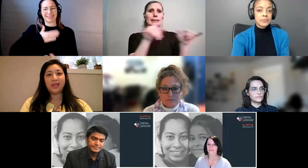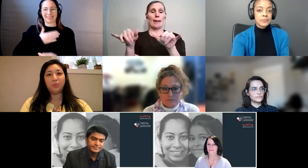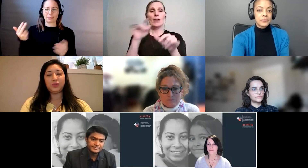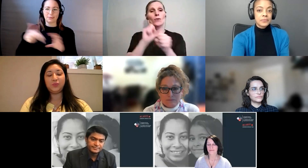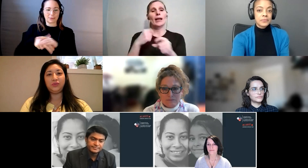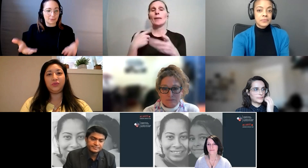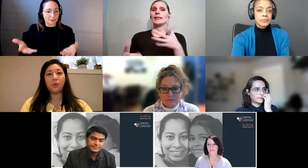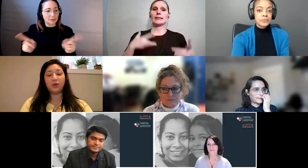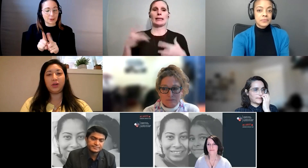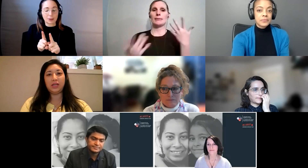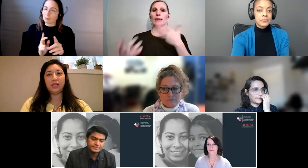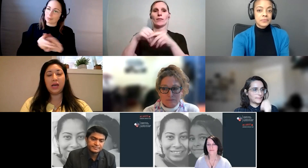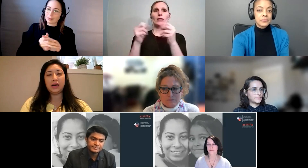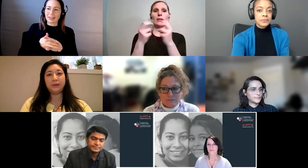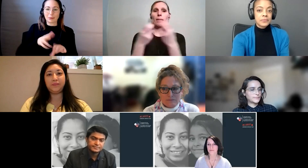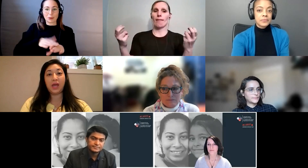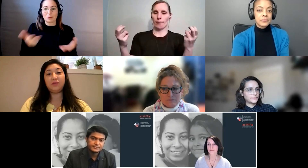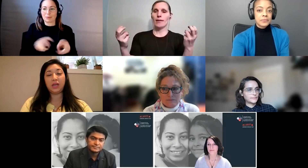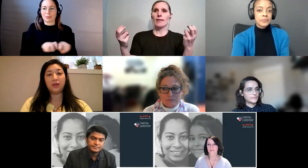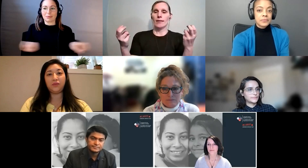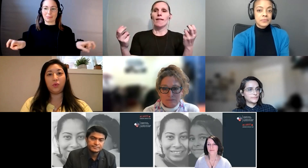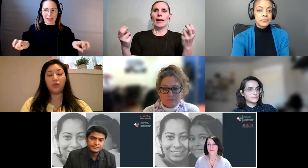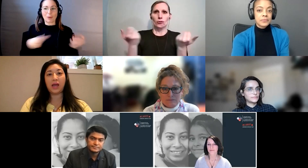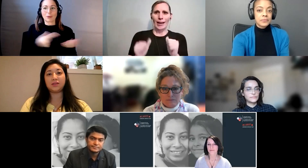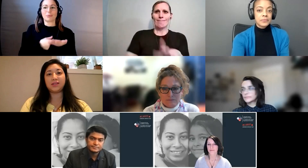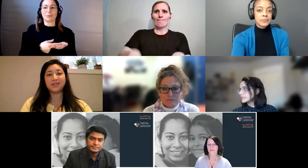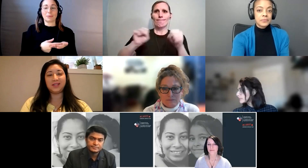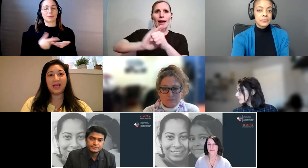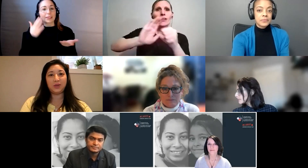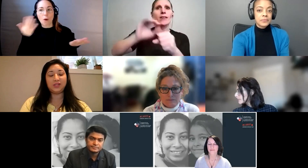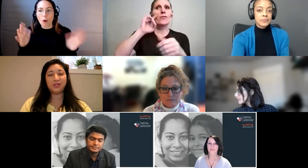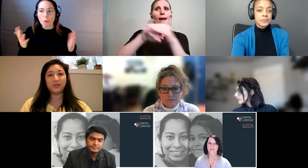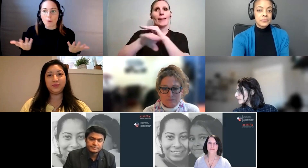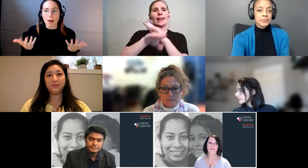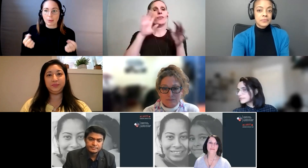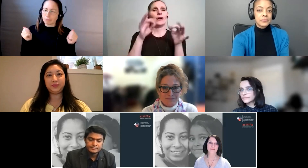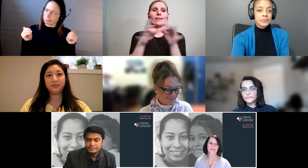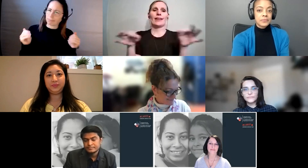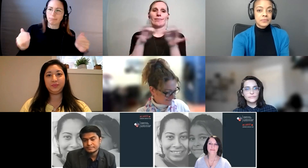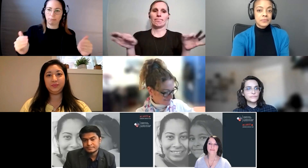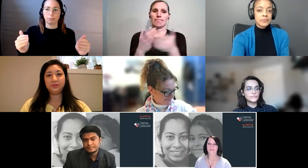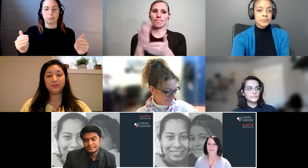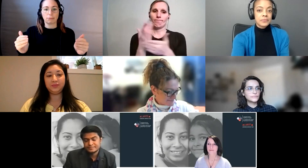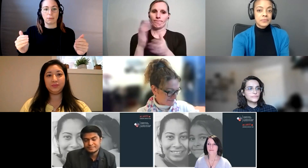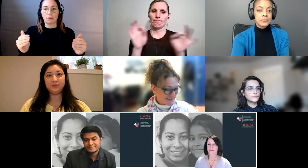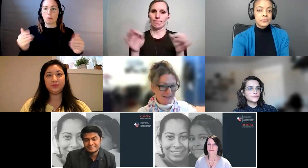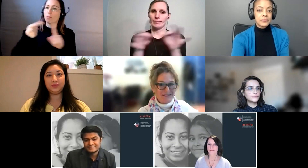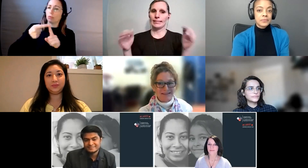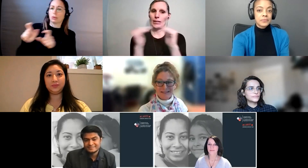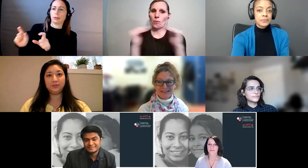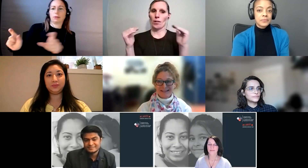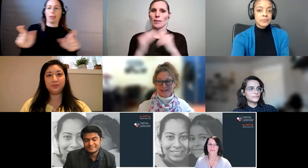participer à ce panneau et de voir comment est-ce que nous pouvons avancer pour défendre les